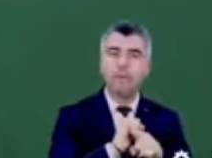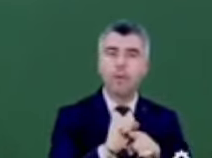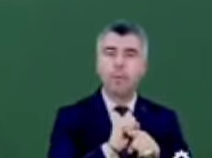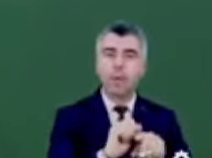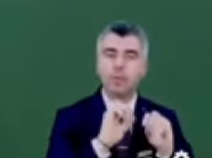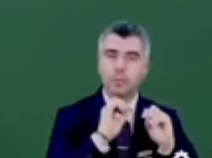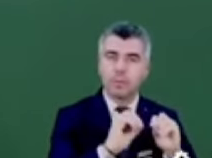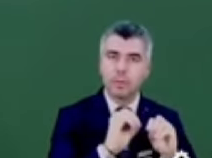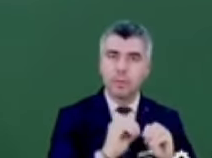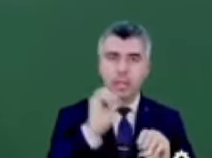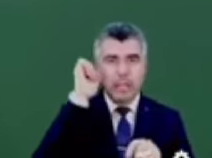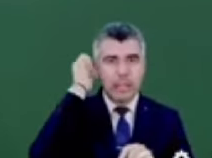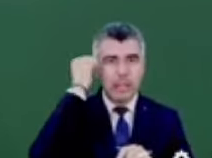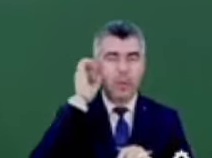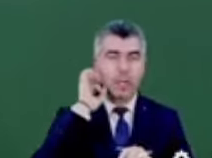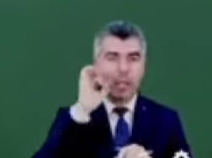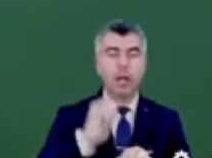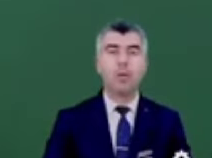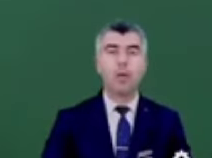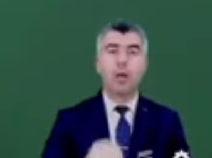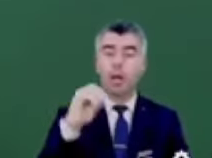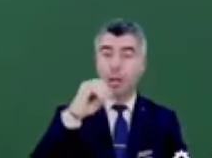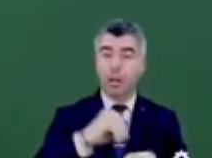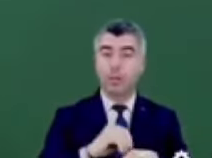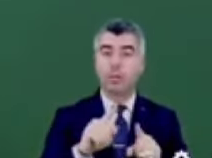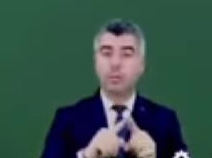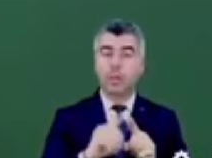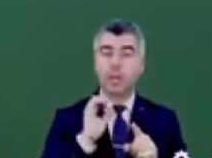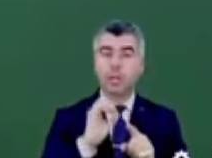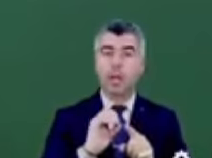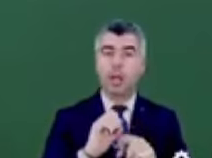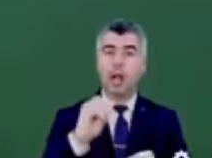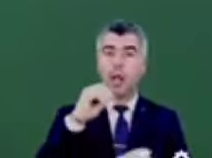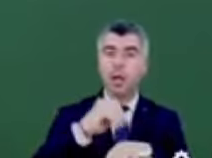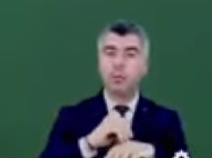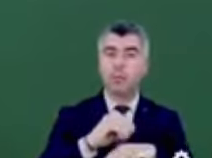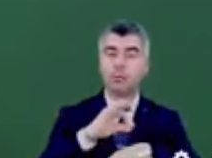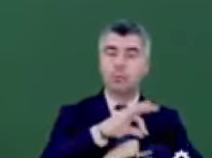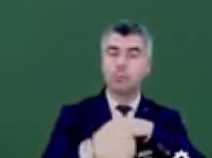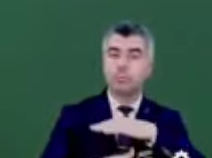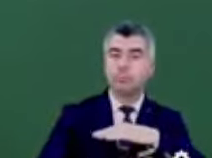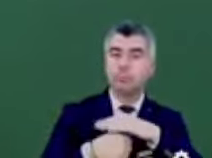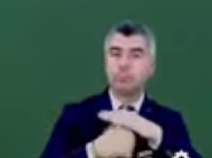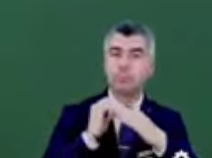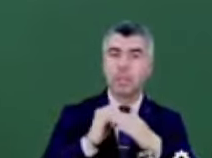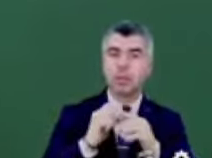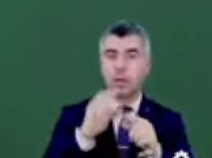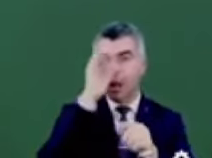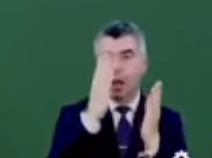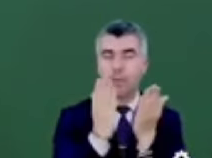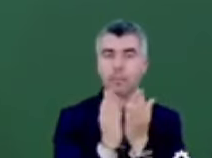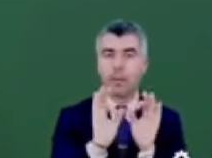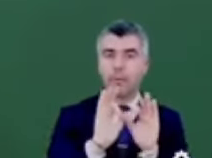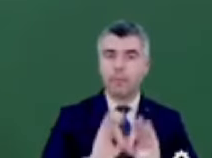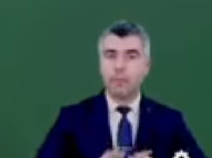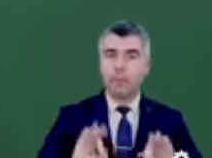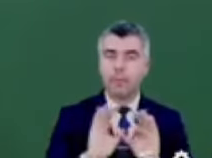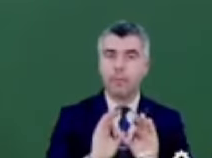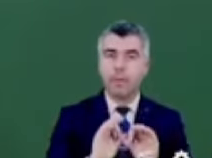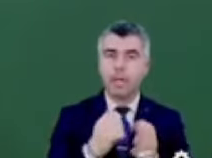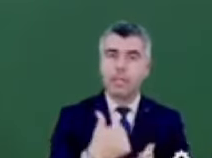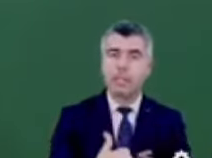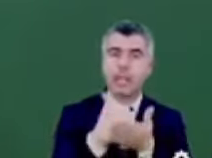التكوين المهني وانعاش الشغل والوكاله الوطنيه لمحاربه الاميه والتعاون